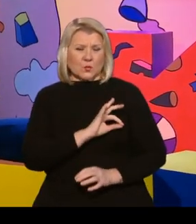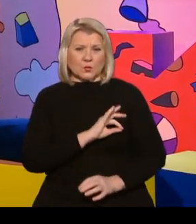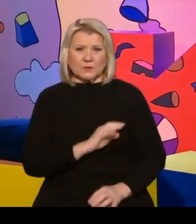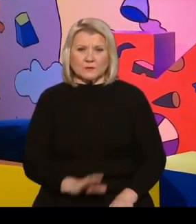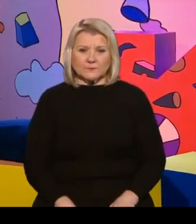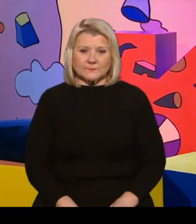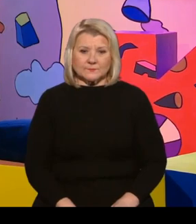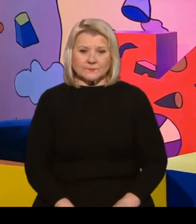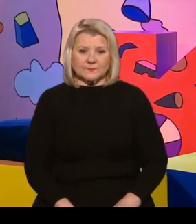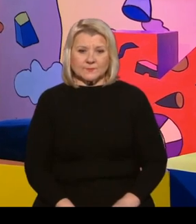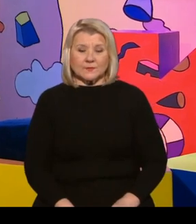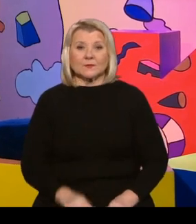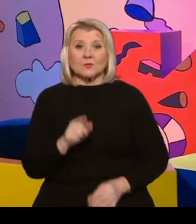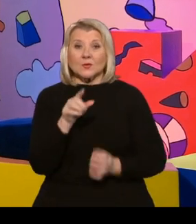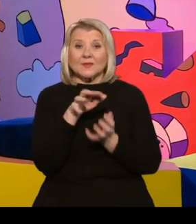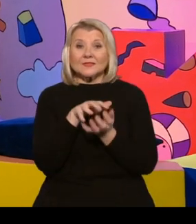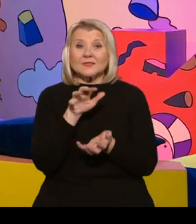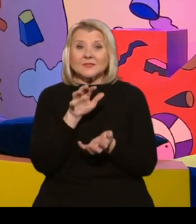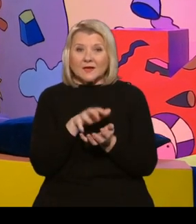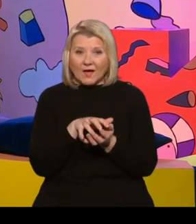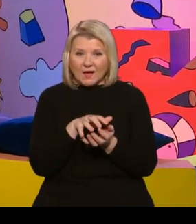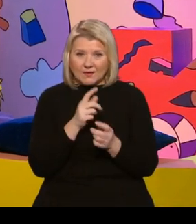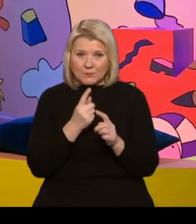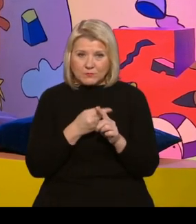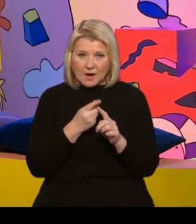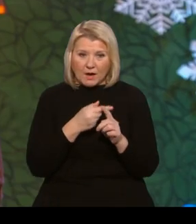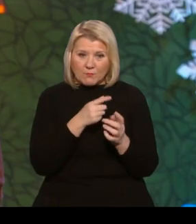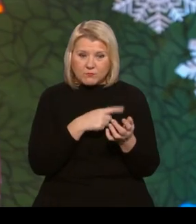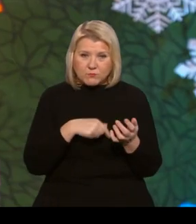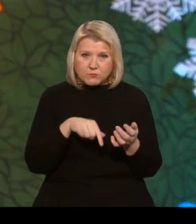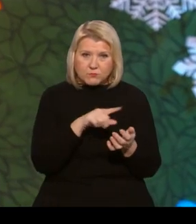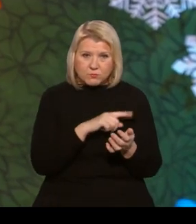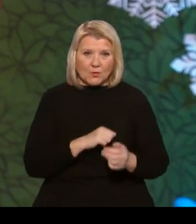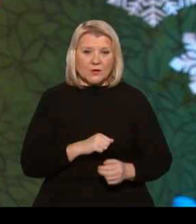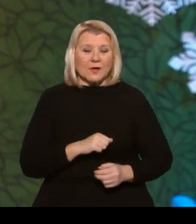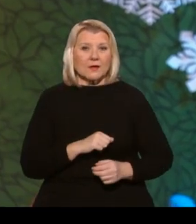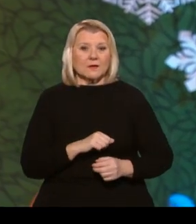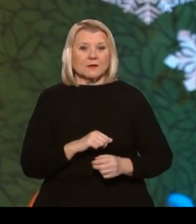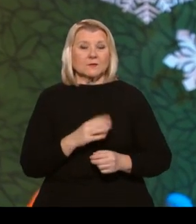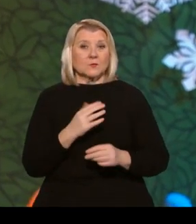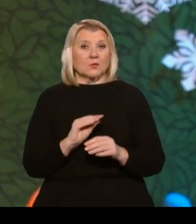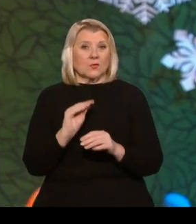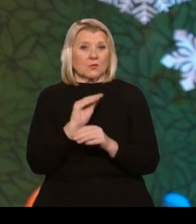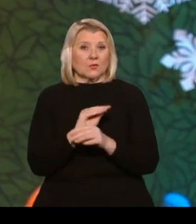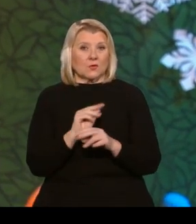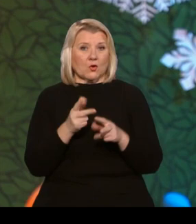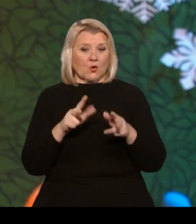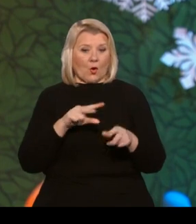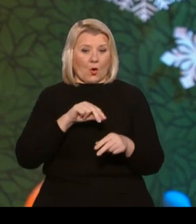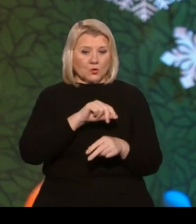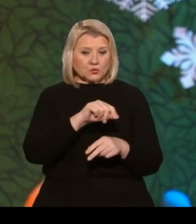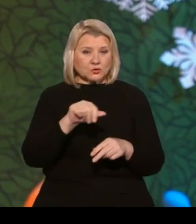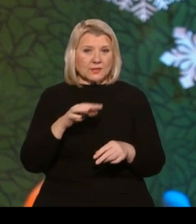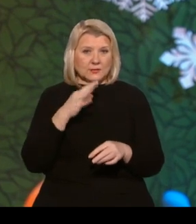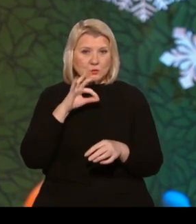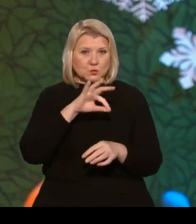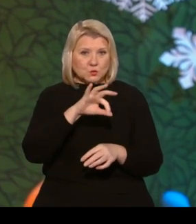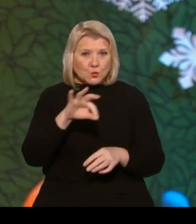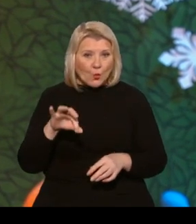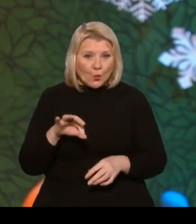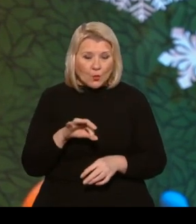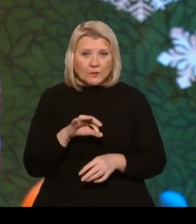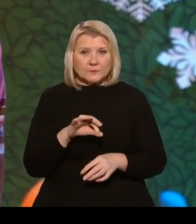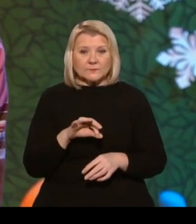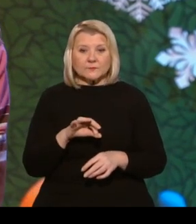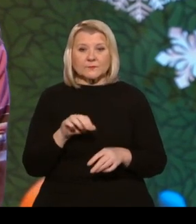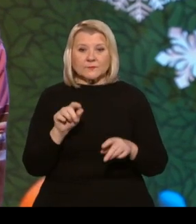je dračí bramborák. Já jsem ho pěkně okořenil, osolil,